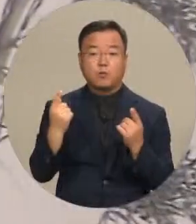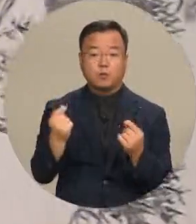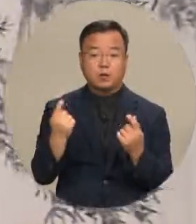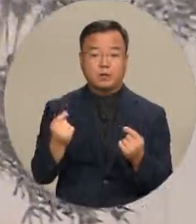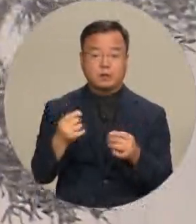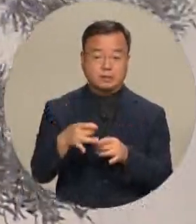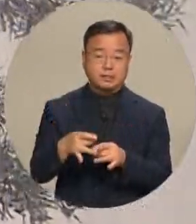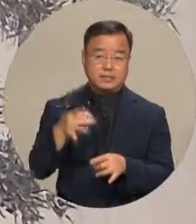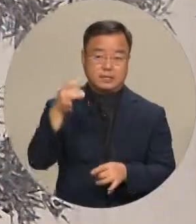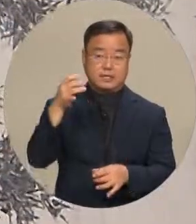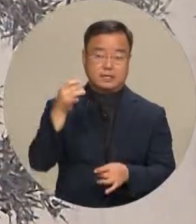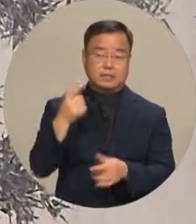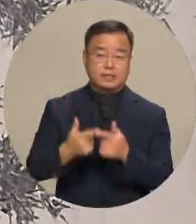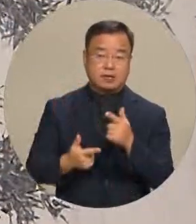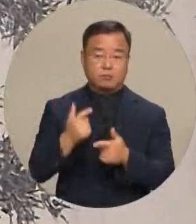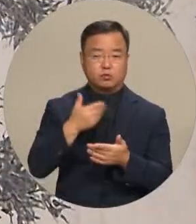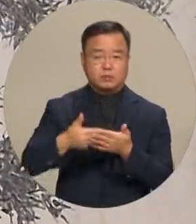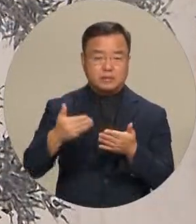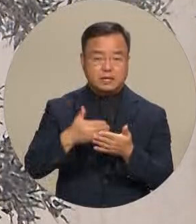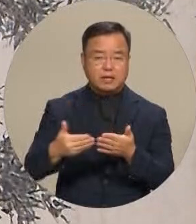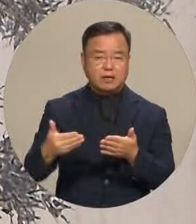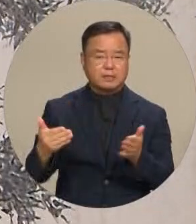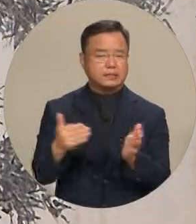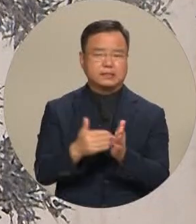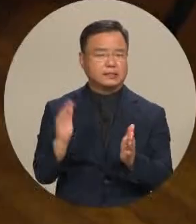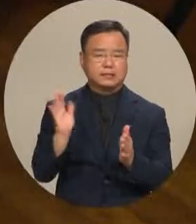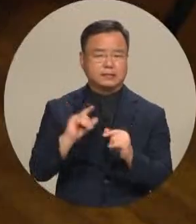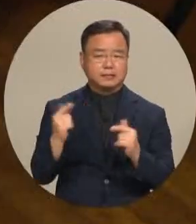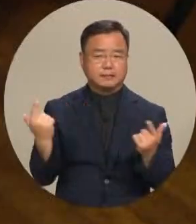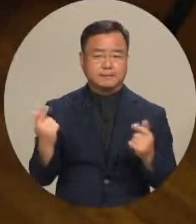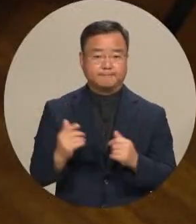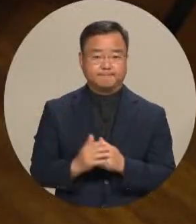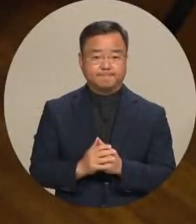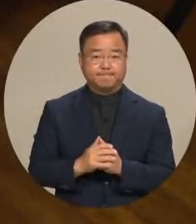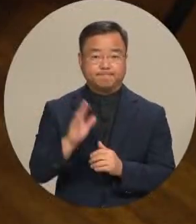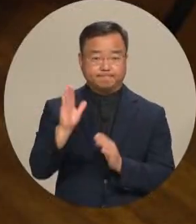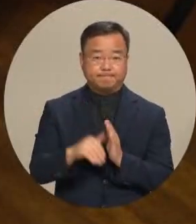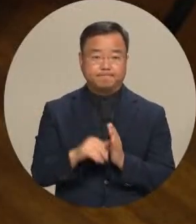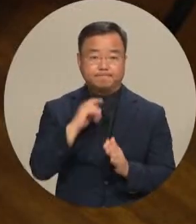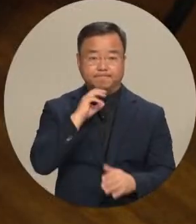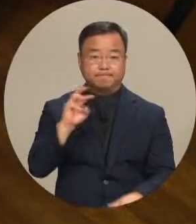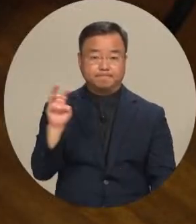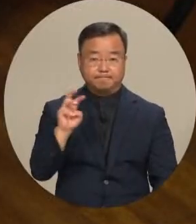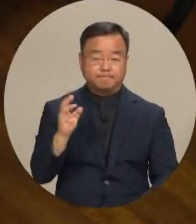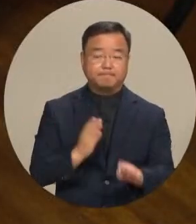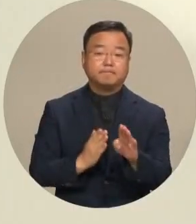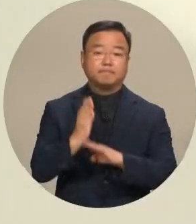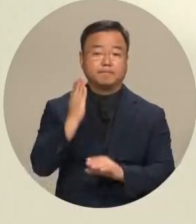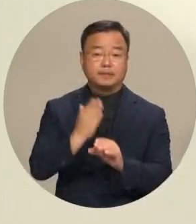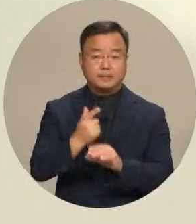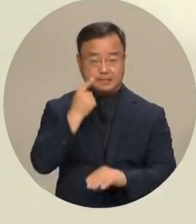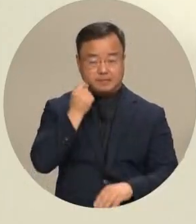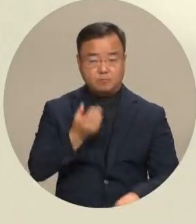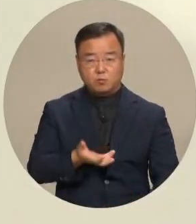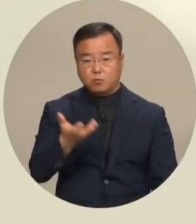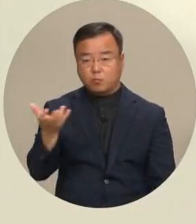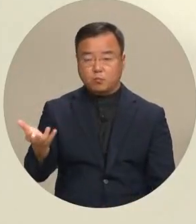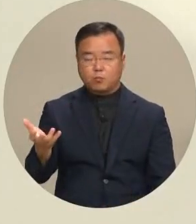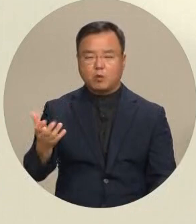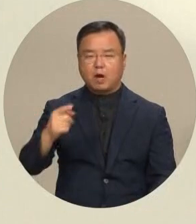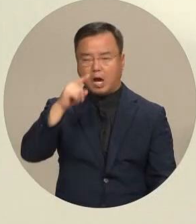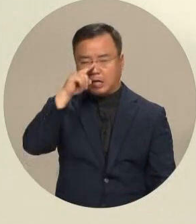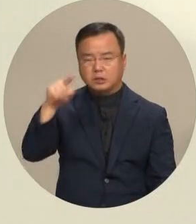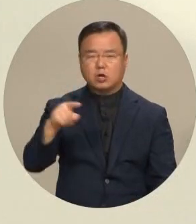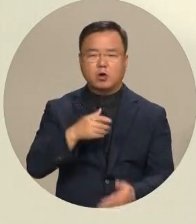대나무 작가란 타이틀에 안주하지 않았습니다. 당시 30살이 넘은 나이에 일본으로 넘어가 서양화를